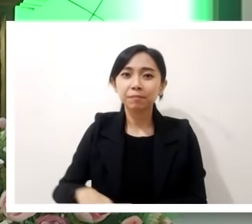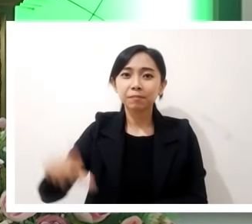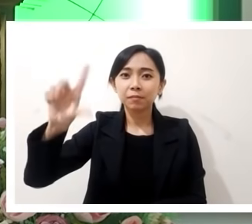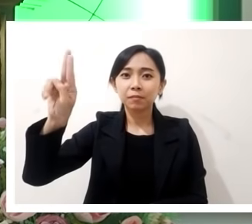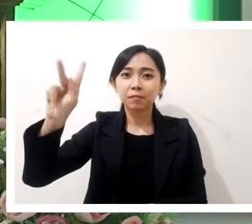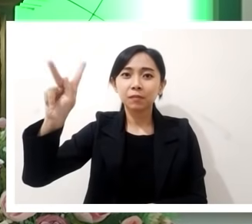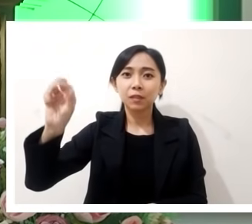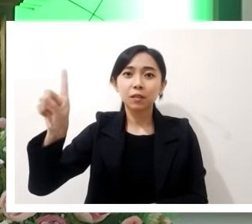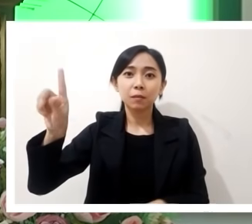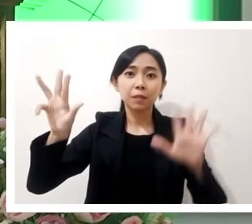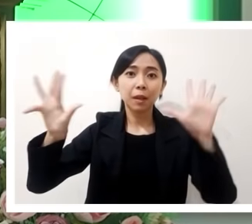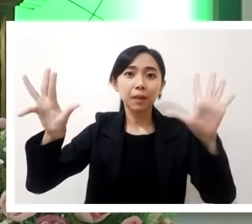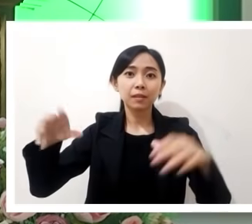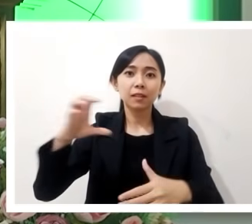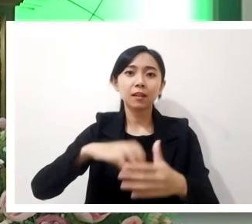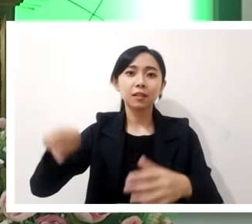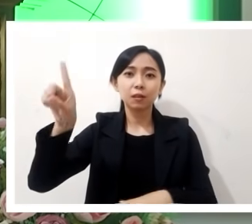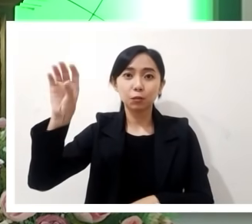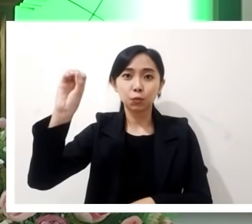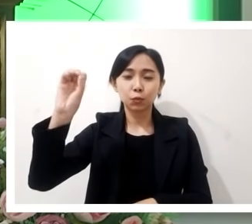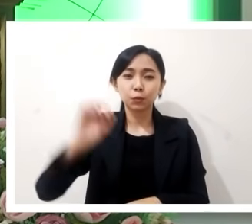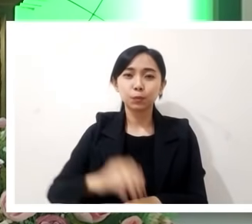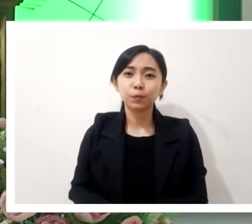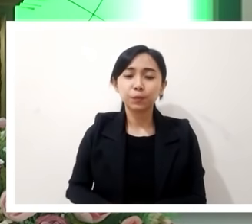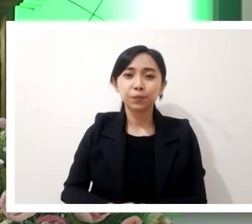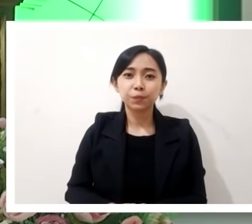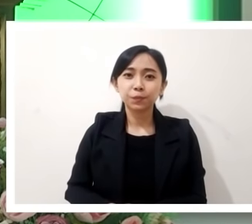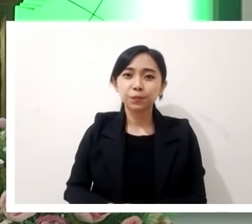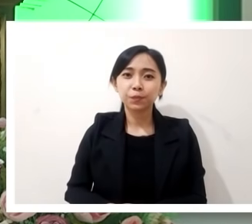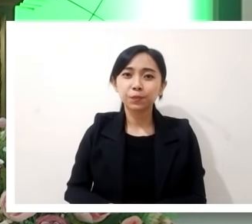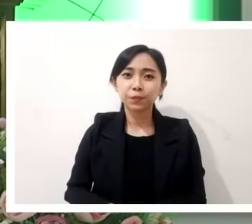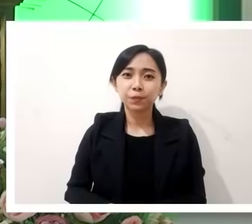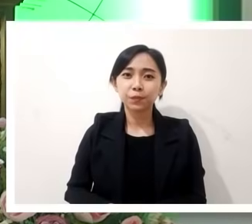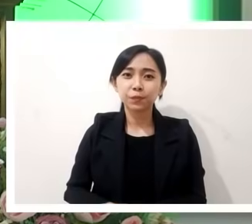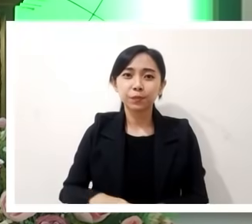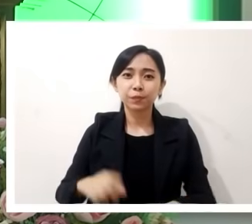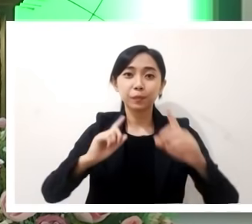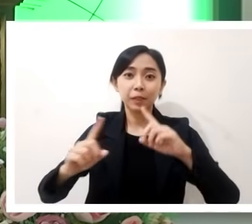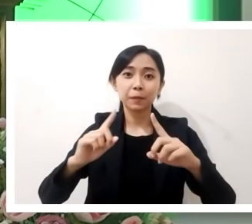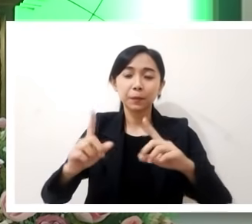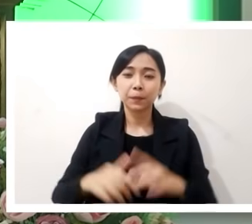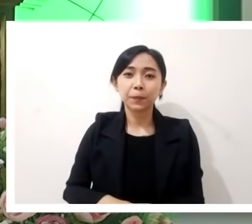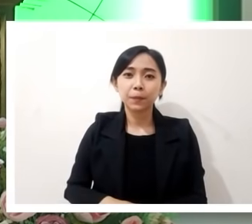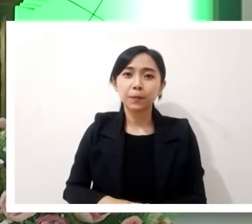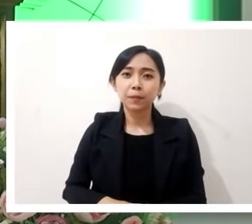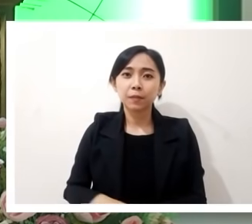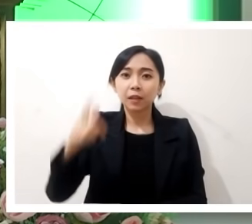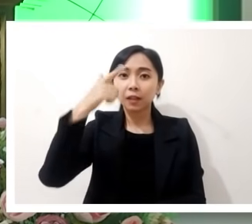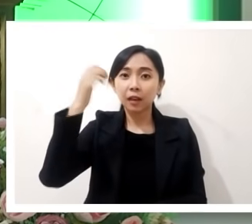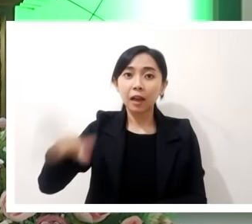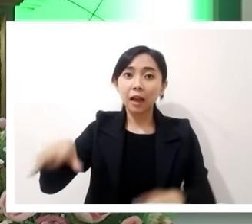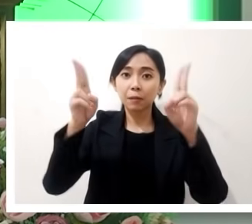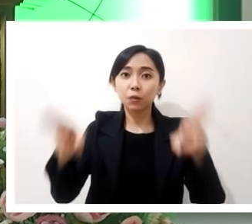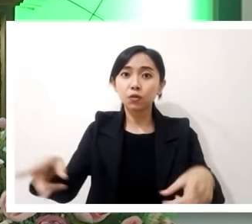19 ayat 10 yang berbunyi demikian. Sebab anak manusia datang